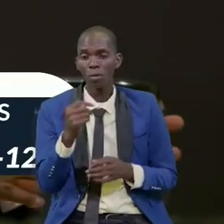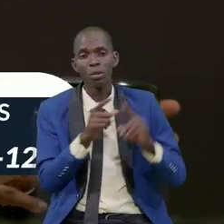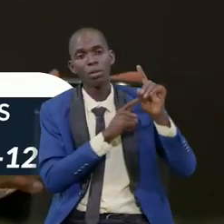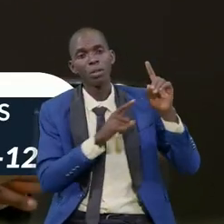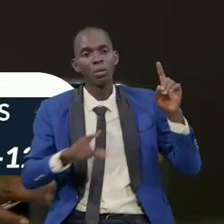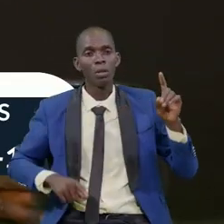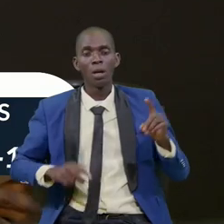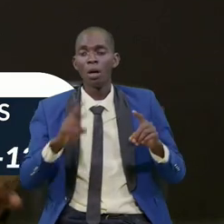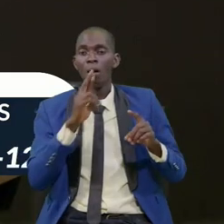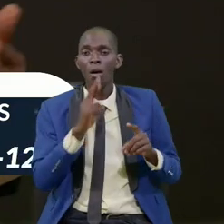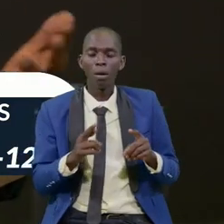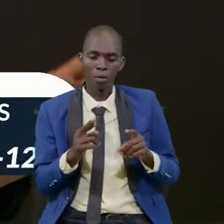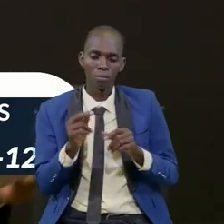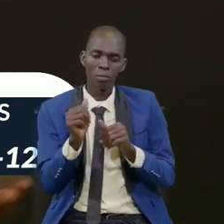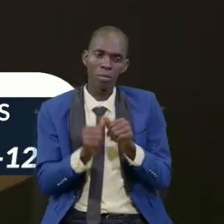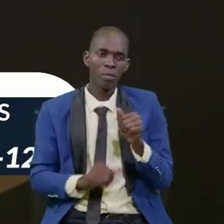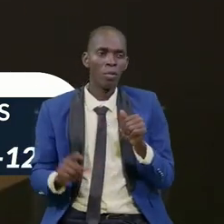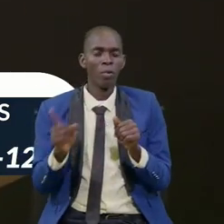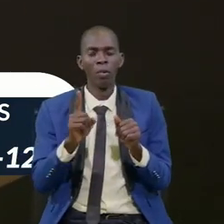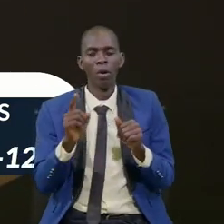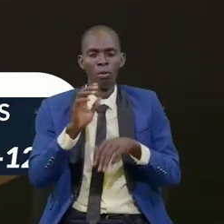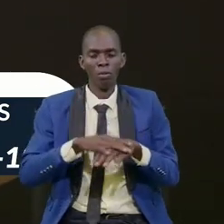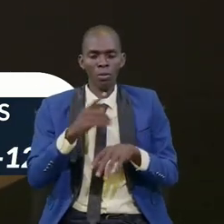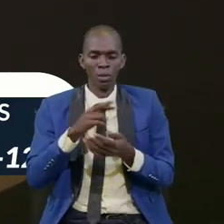Car les yeux du Seigneur sont sur les justes.